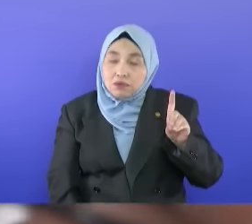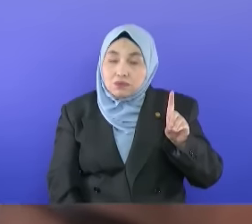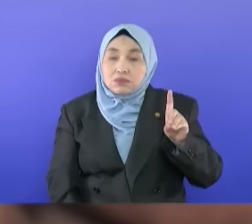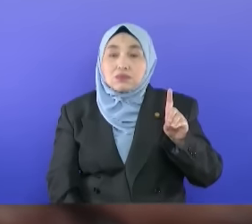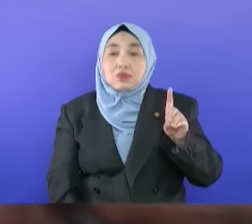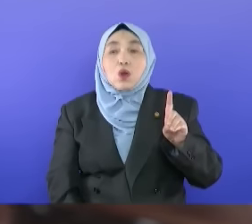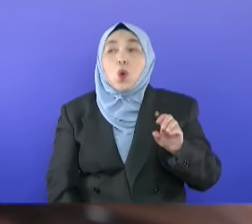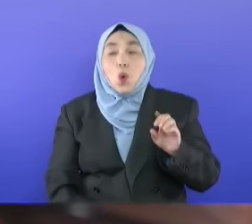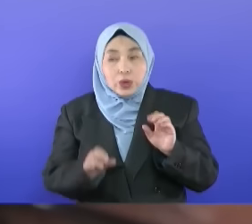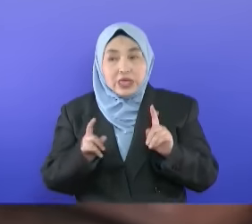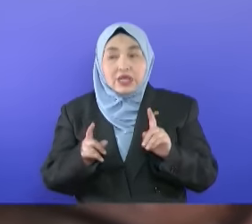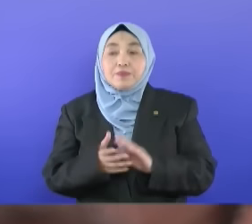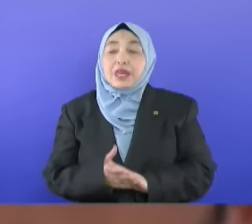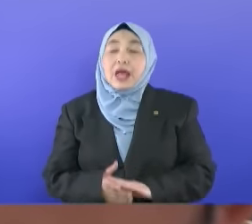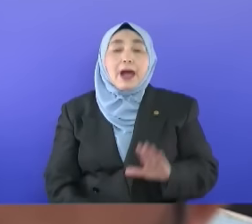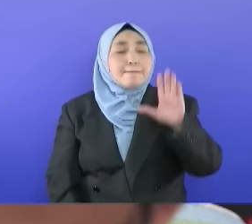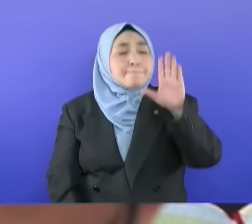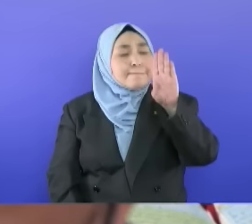oke